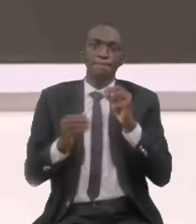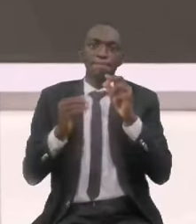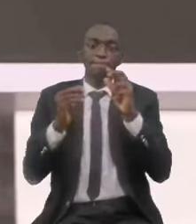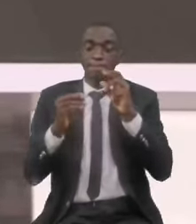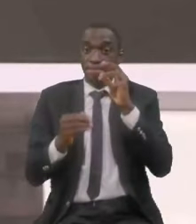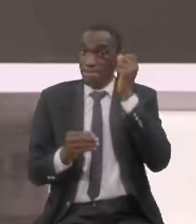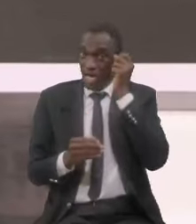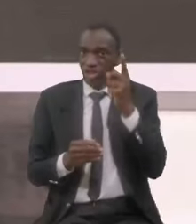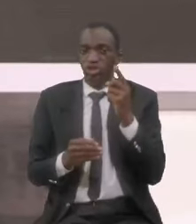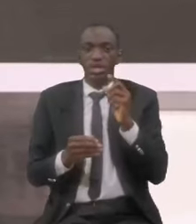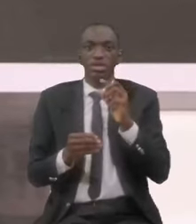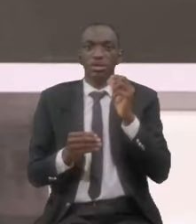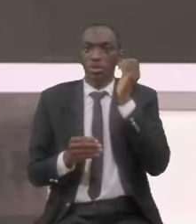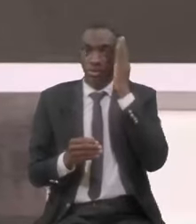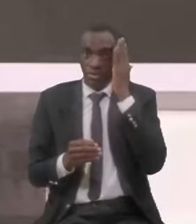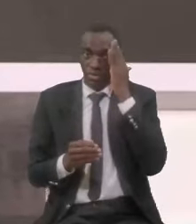l'obéissance et l'ordre.